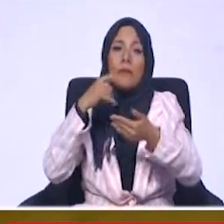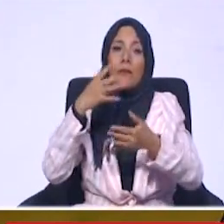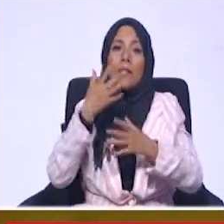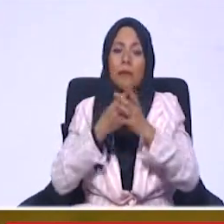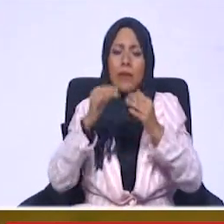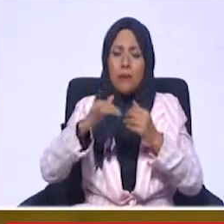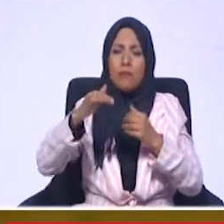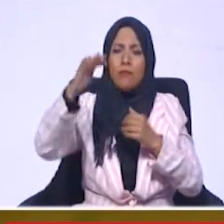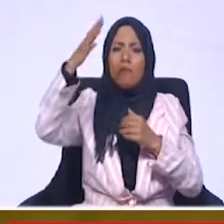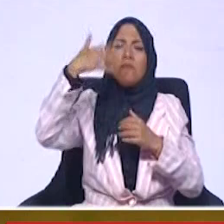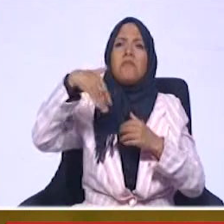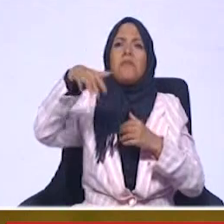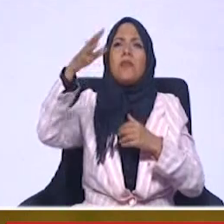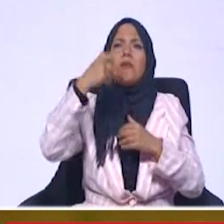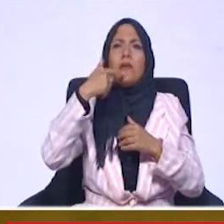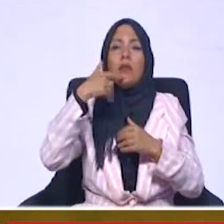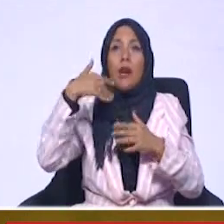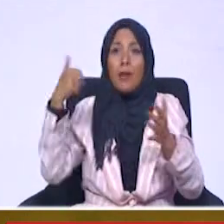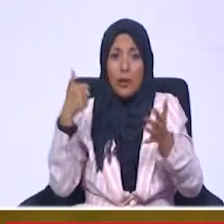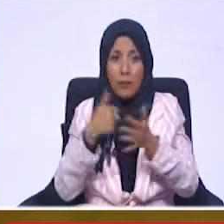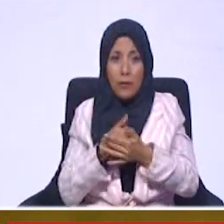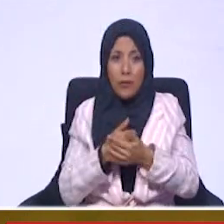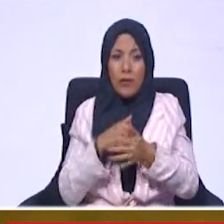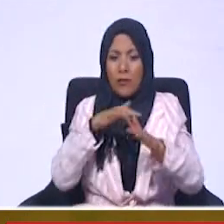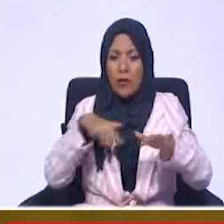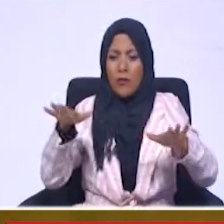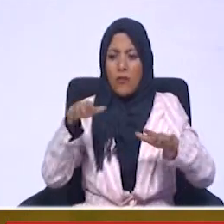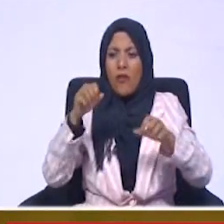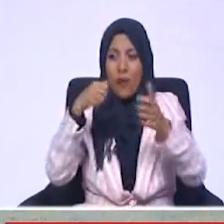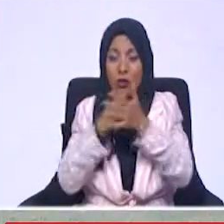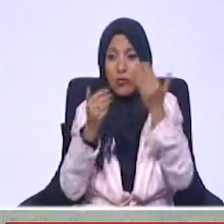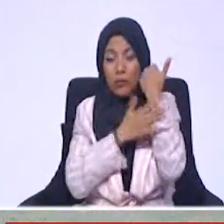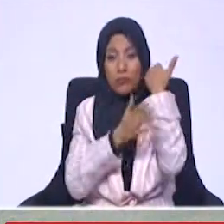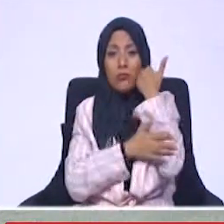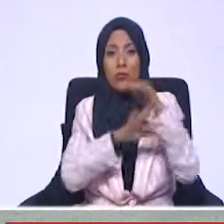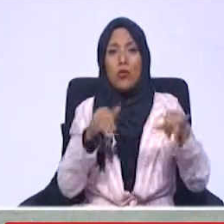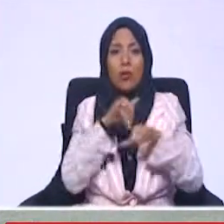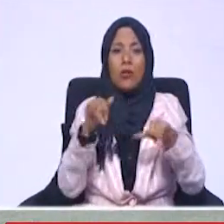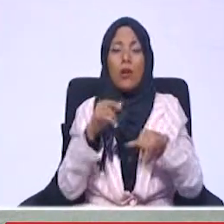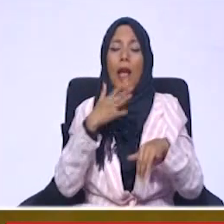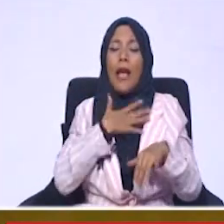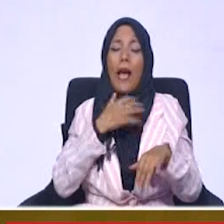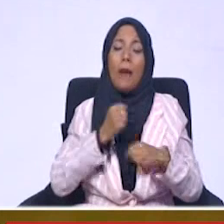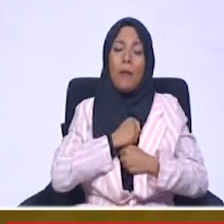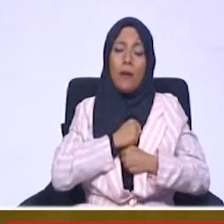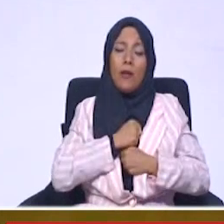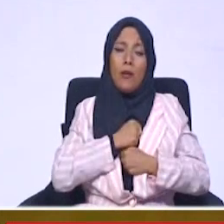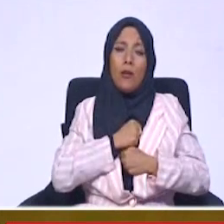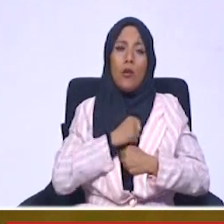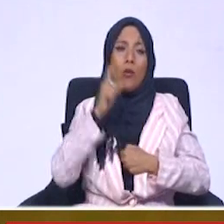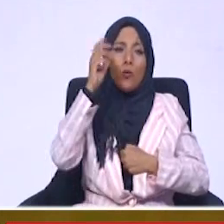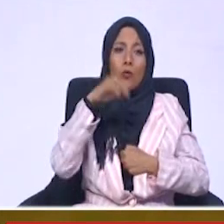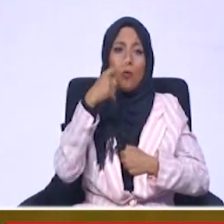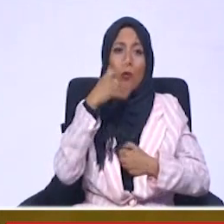ادم الى ان يرس الله الارض ومن عليها حبيبي يا رسول الله يقول